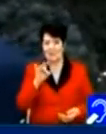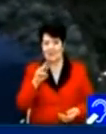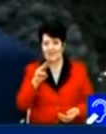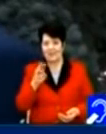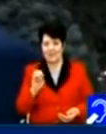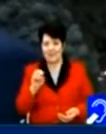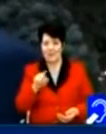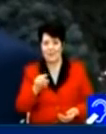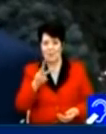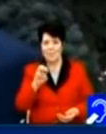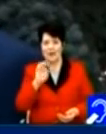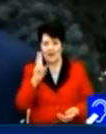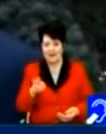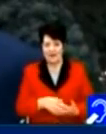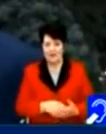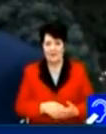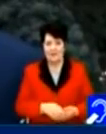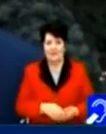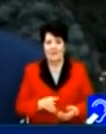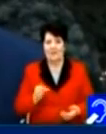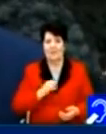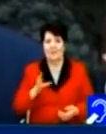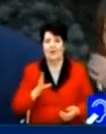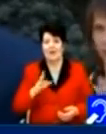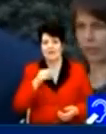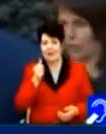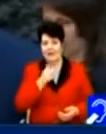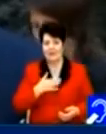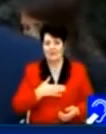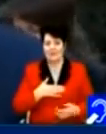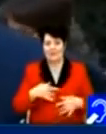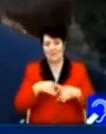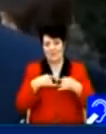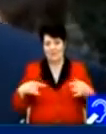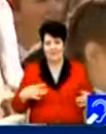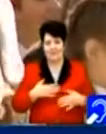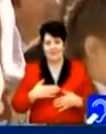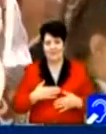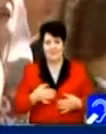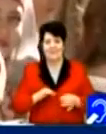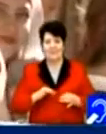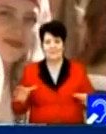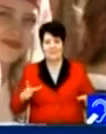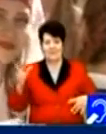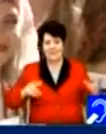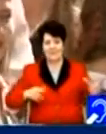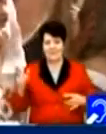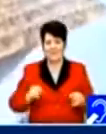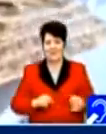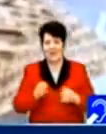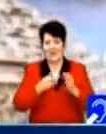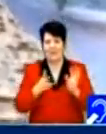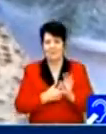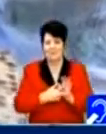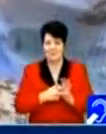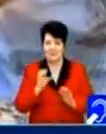mac, tot și de ce e bogat plaiul nostru, îl vedeți pe masa noastră de sărbătoare. Festivalul Etniilor este la cea de-a